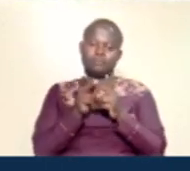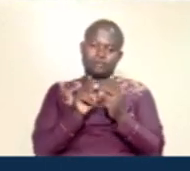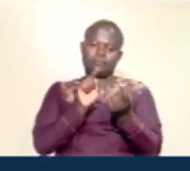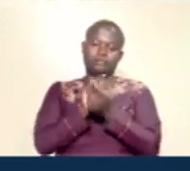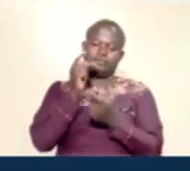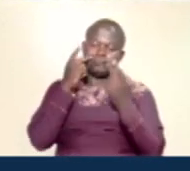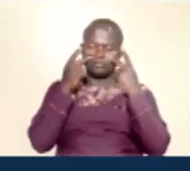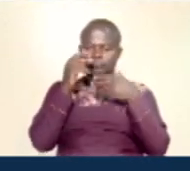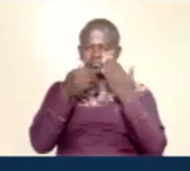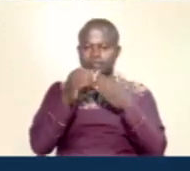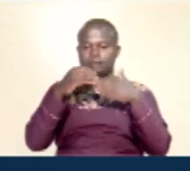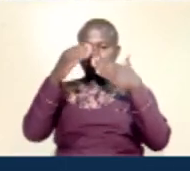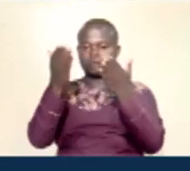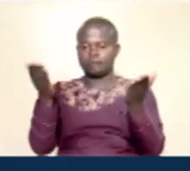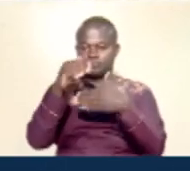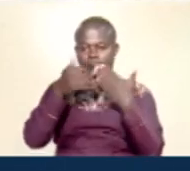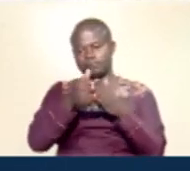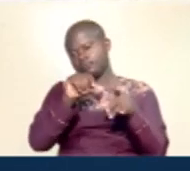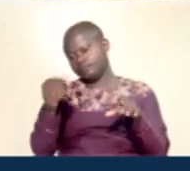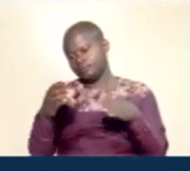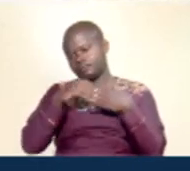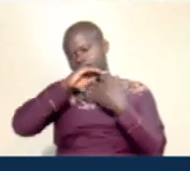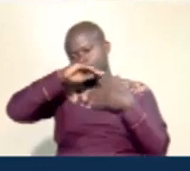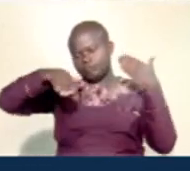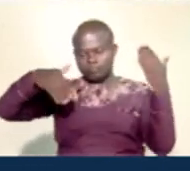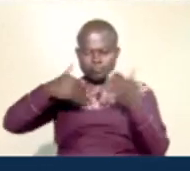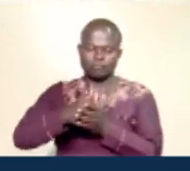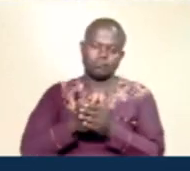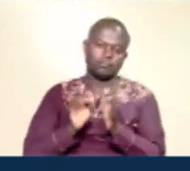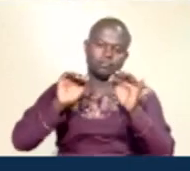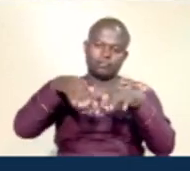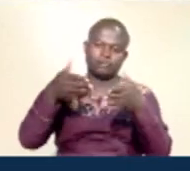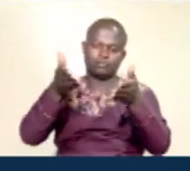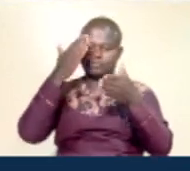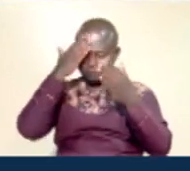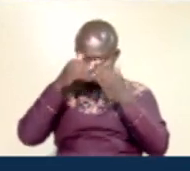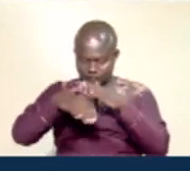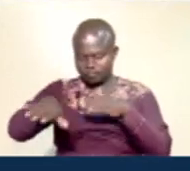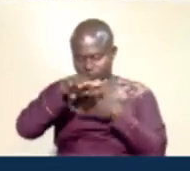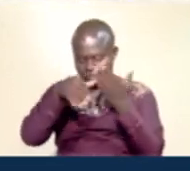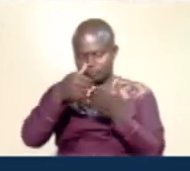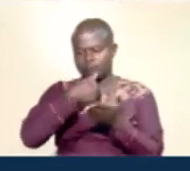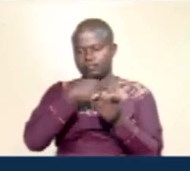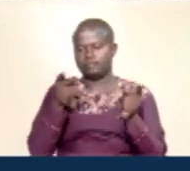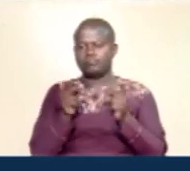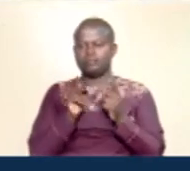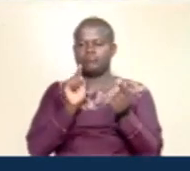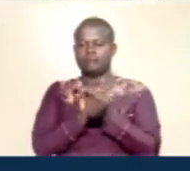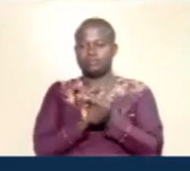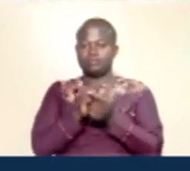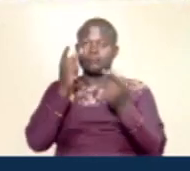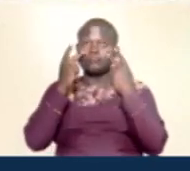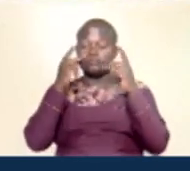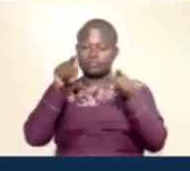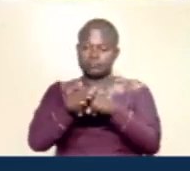n'abayobozi bacu b'intara umuyobozi w'intara ko hari n'abandi bayobozi bose n'abaturage bose bari bahari kubera stade kubera ko dufite aho duhurira. Reba nk'abantu bangana